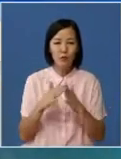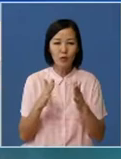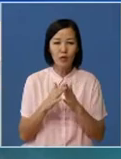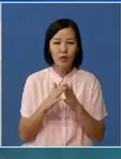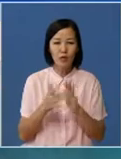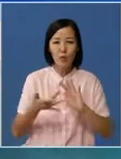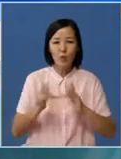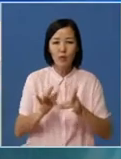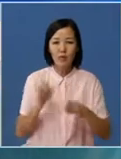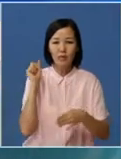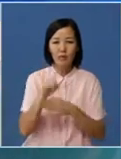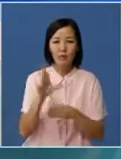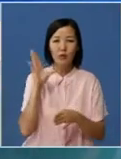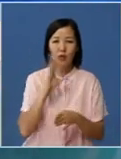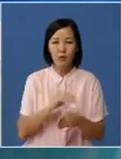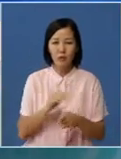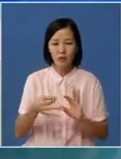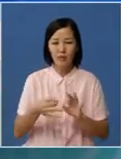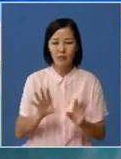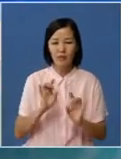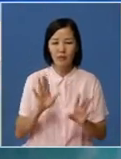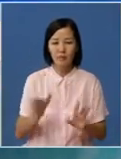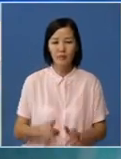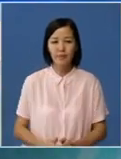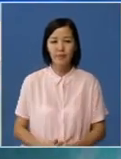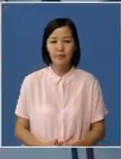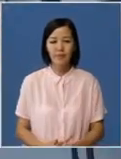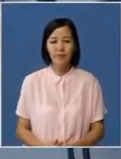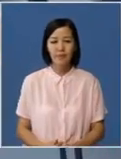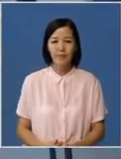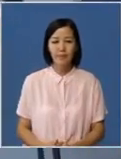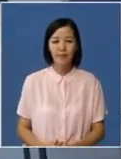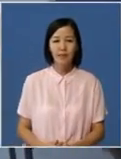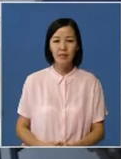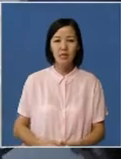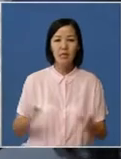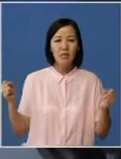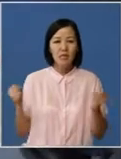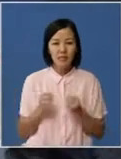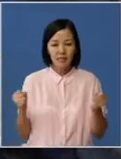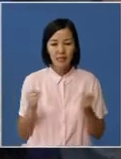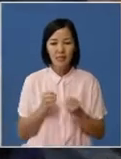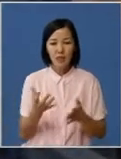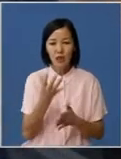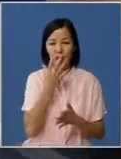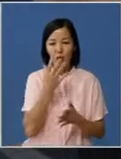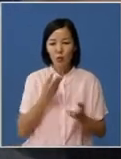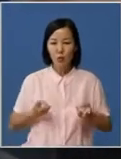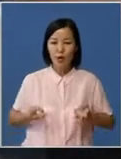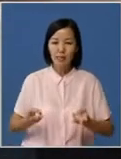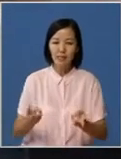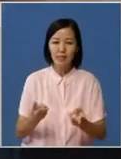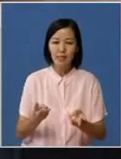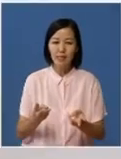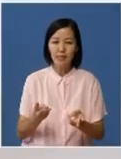онлайн түрде тапсырыс беруге болады. Толықтырып, тілші тарқытады. Қыстың қақаған суығында жылыту қазандықтарына түсетін